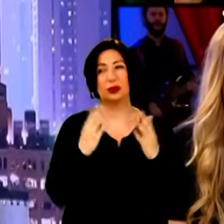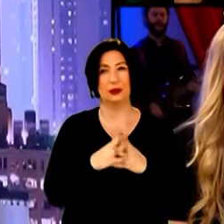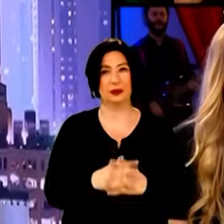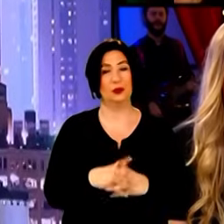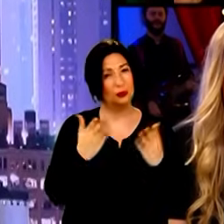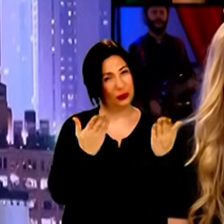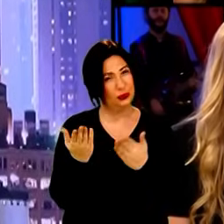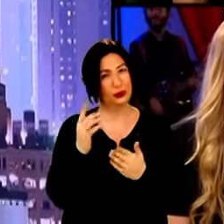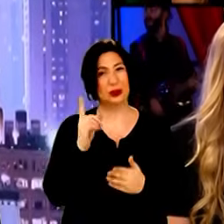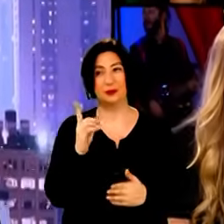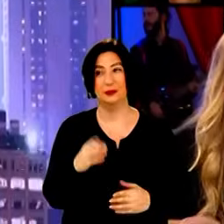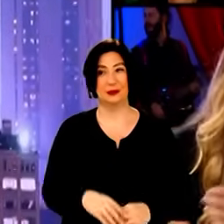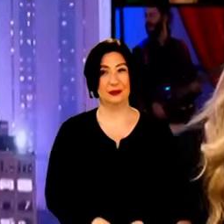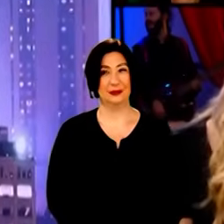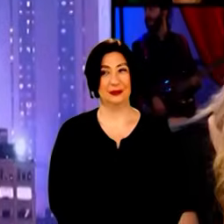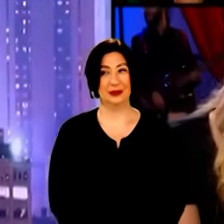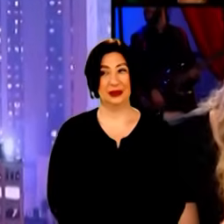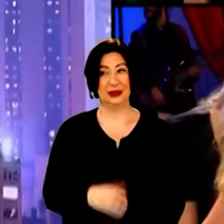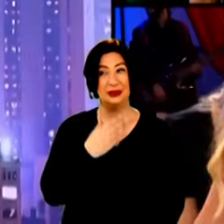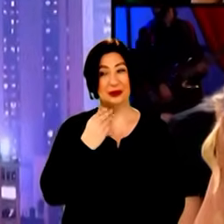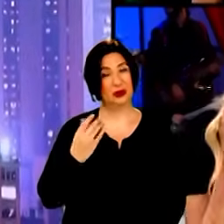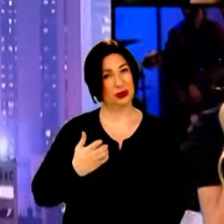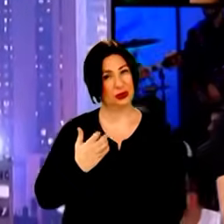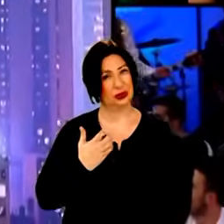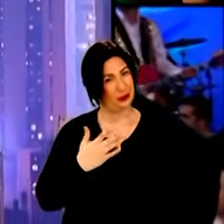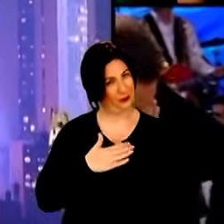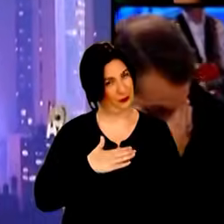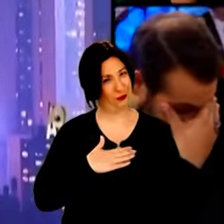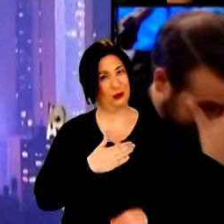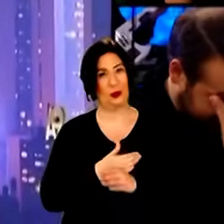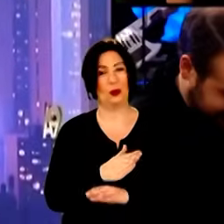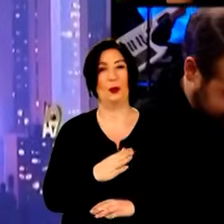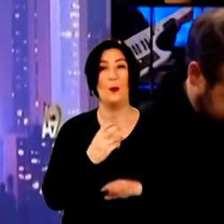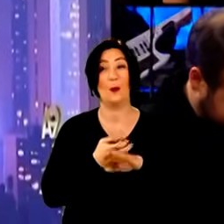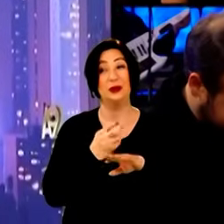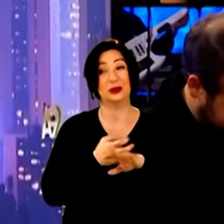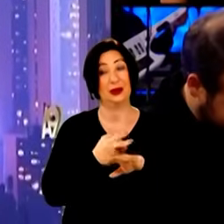Buyurun hocam. Evet, yakışıklılığın doğru.